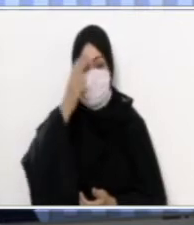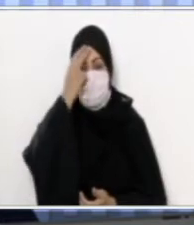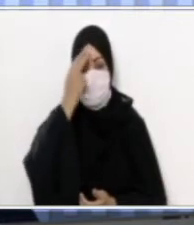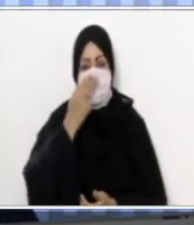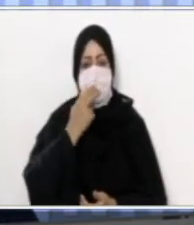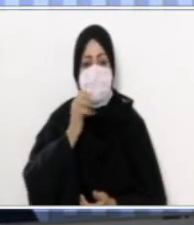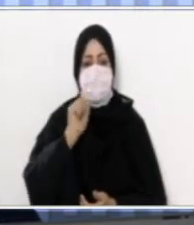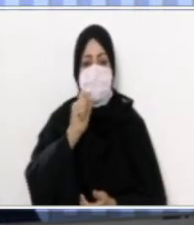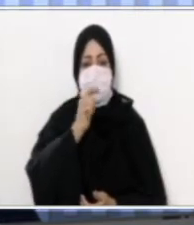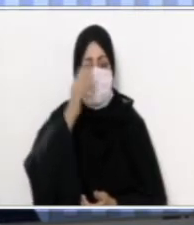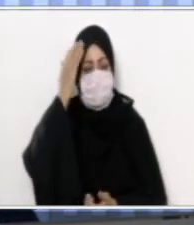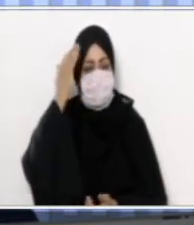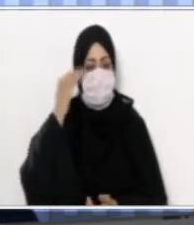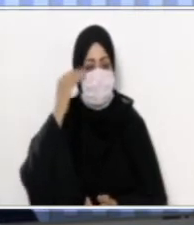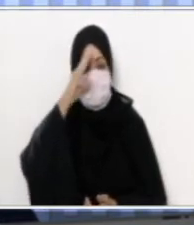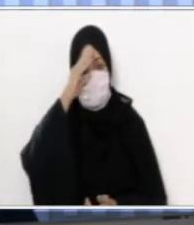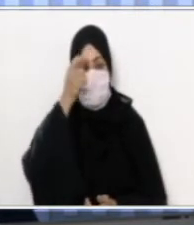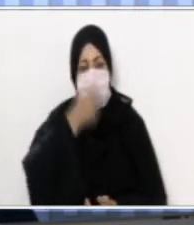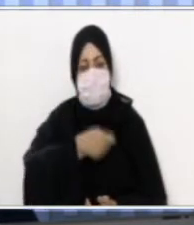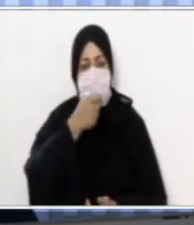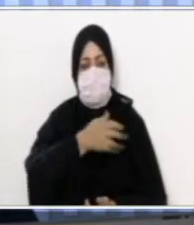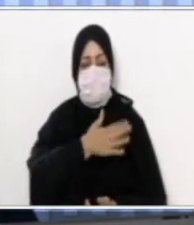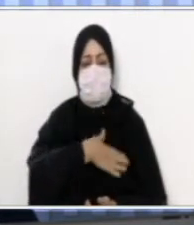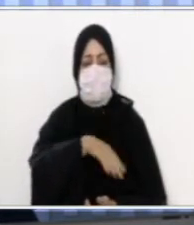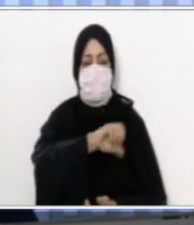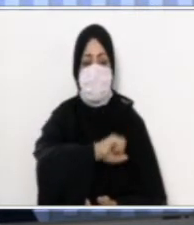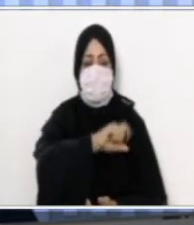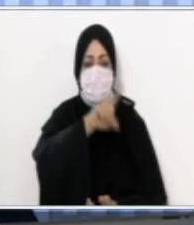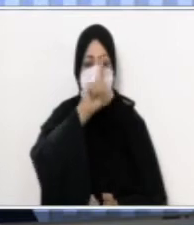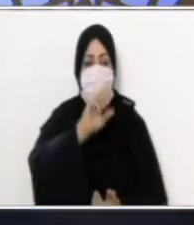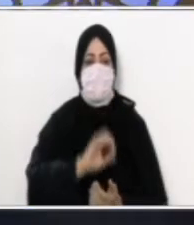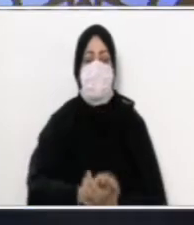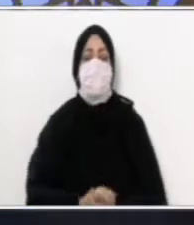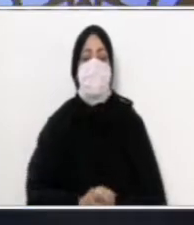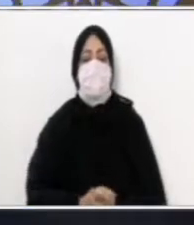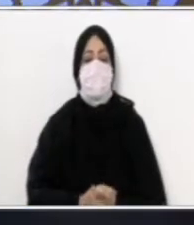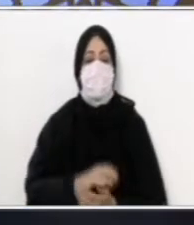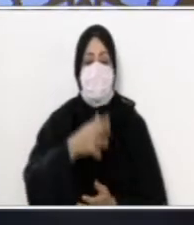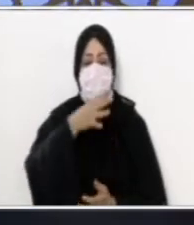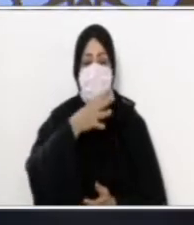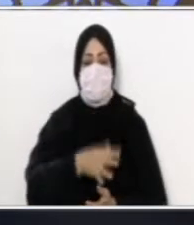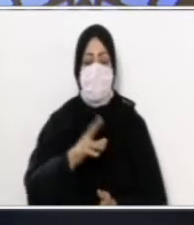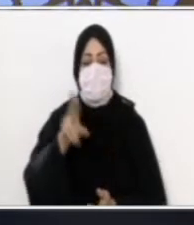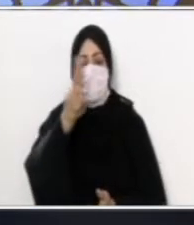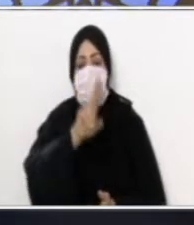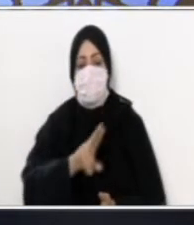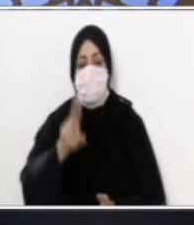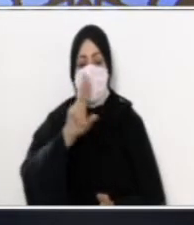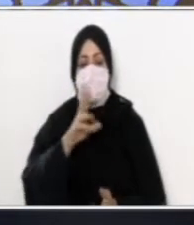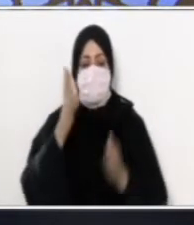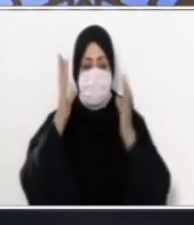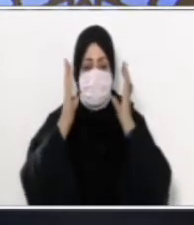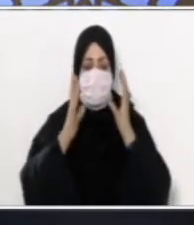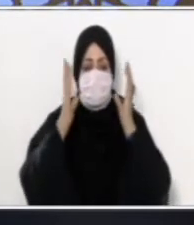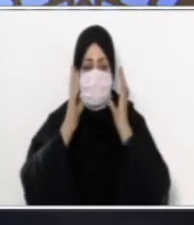الله. شيخ أنا بنسأل عن الصلاة في، أنا توا حامل في الشهر التاسع ونحس